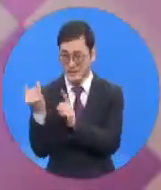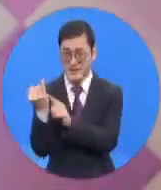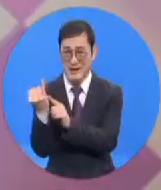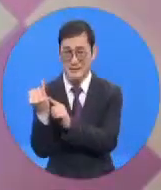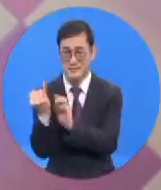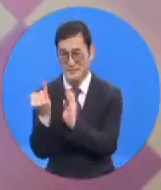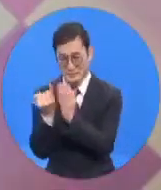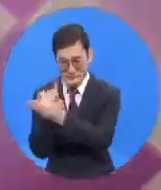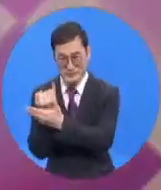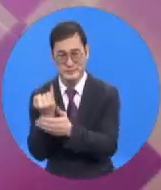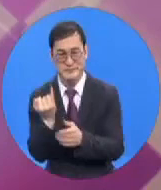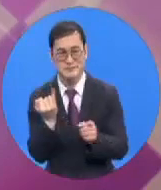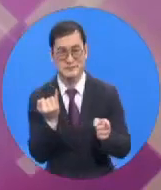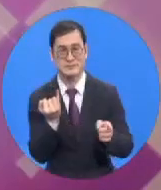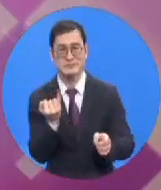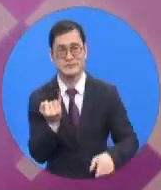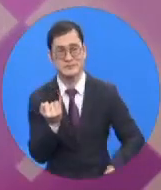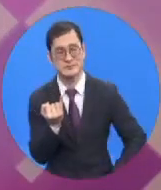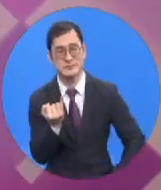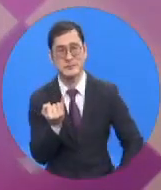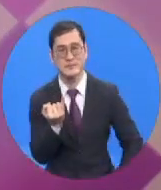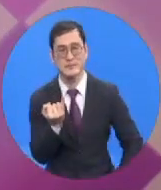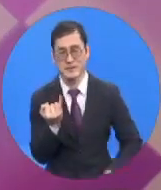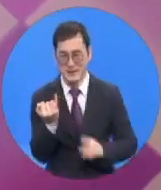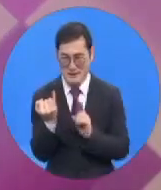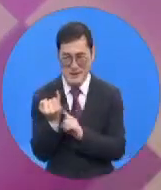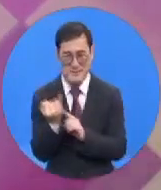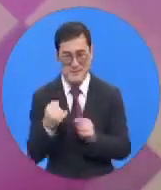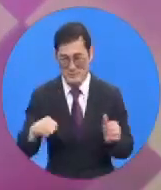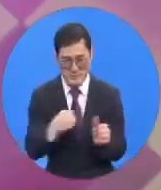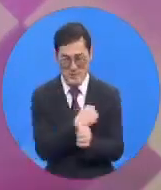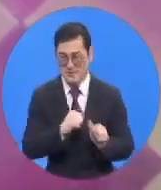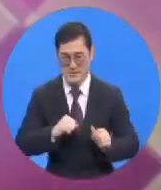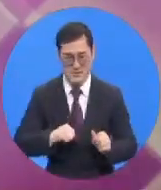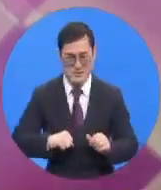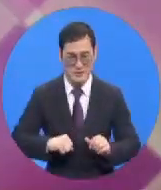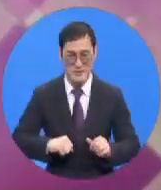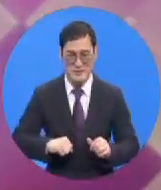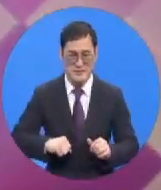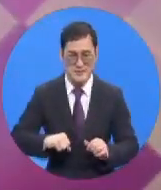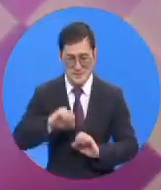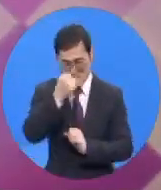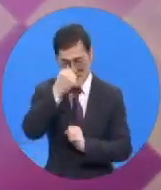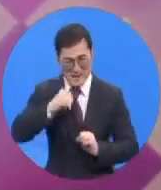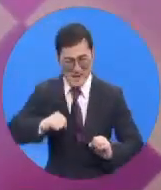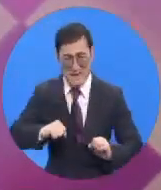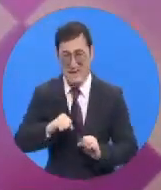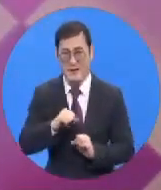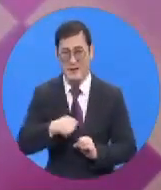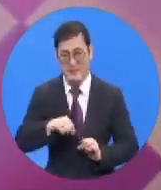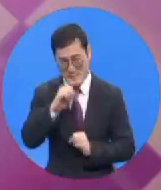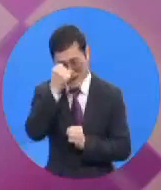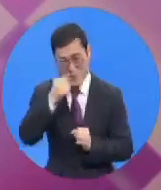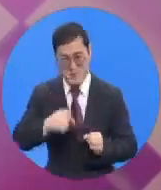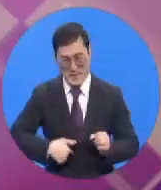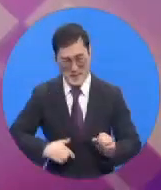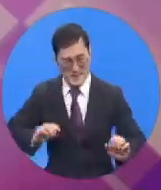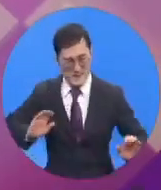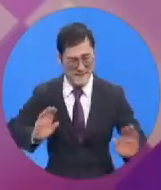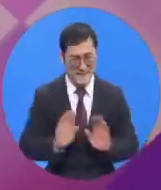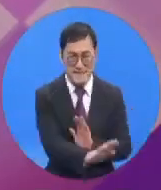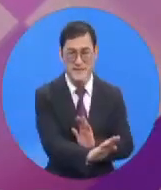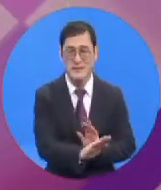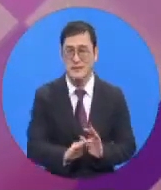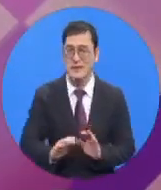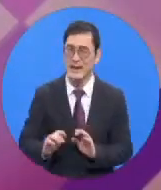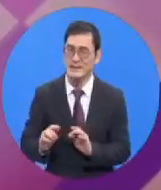의뢰인을 대상으로 해서 과연 실체와 진실이 뭔지 밝혀야 할 게 의무겠죠. 그런 점에서 지금 인정한 부분도 있지만 기본적으로 여러 차례